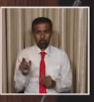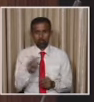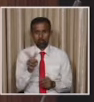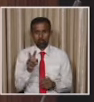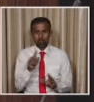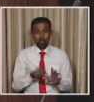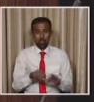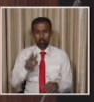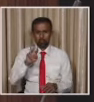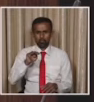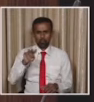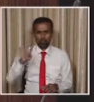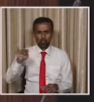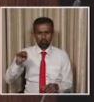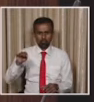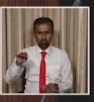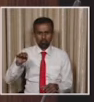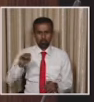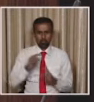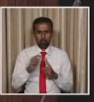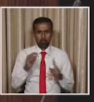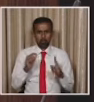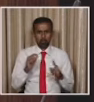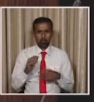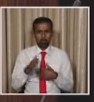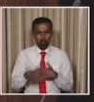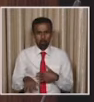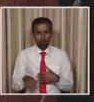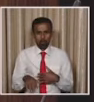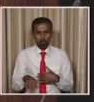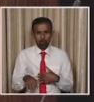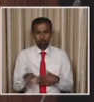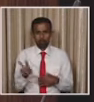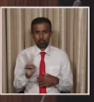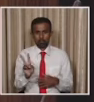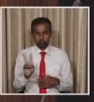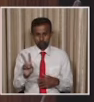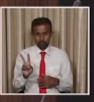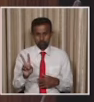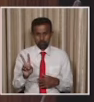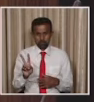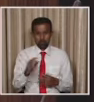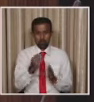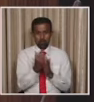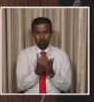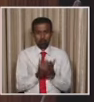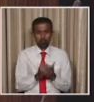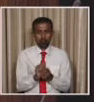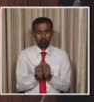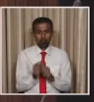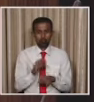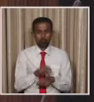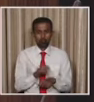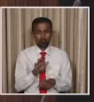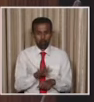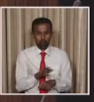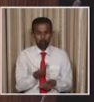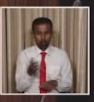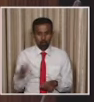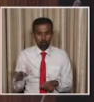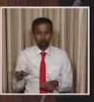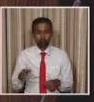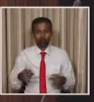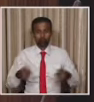අවුරුදු 30-40 වඩා පාර්ලිමේන්තු ඉඳලා තියෙනවා. මේ දෙන්නම මේ විවස්ථා සංශෝධන වෙලාවේ ඉඳලා තියෙනවා.